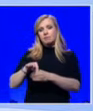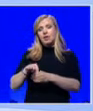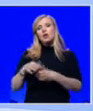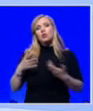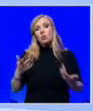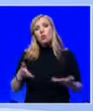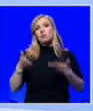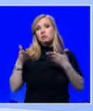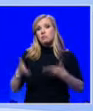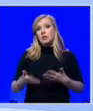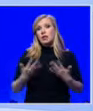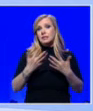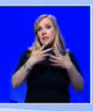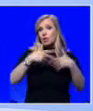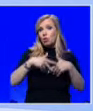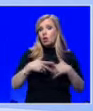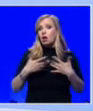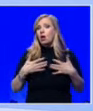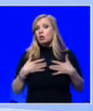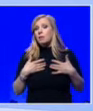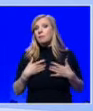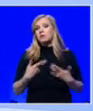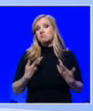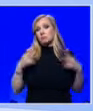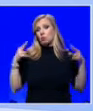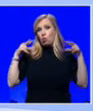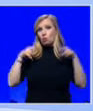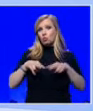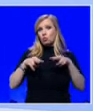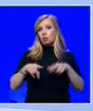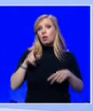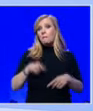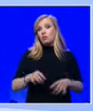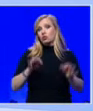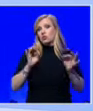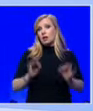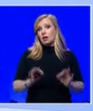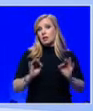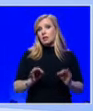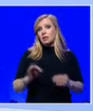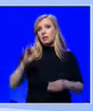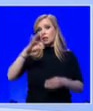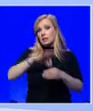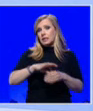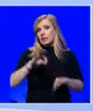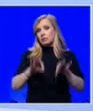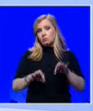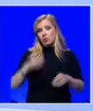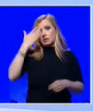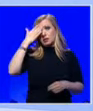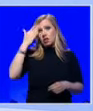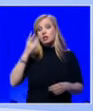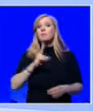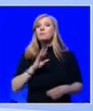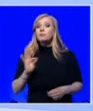технология, ако тя предвижда съответните контролни механизми, и тя може да гарантира вота на избирателите.